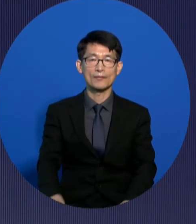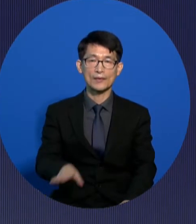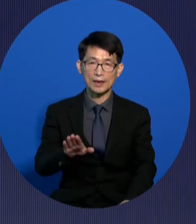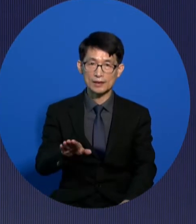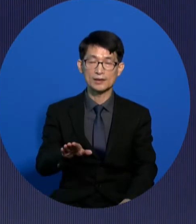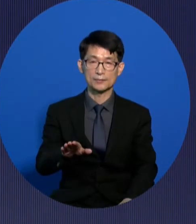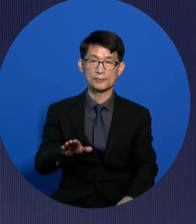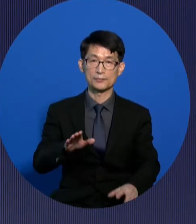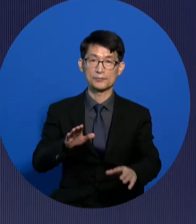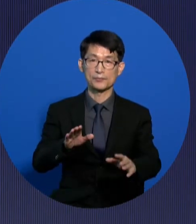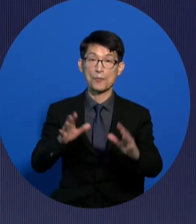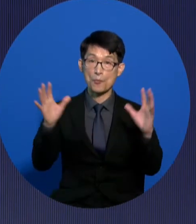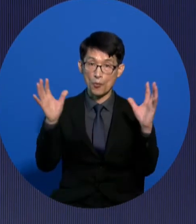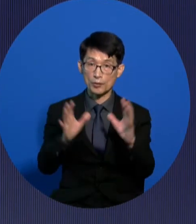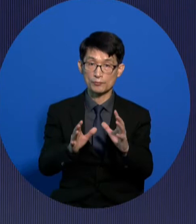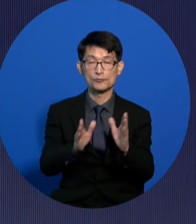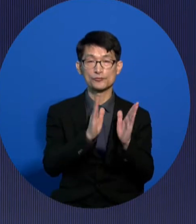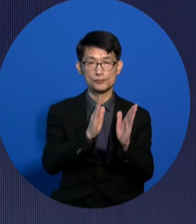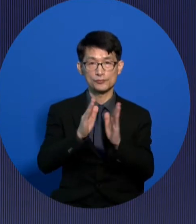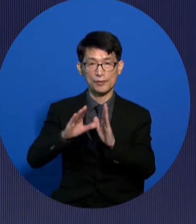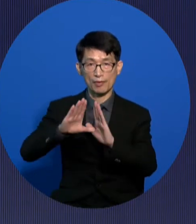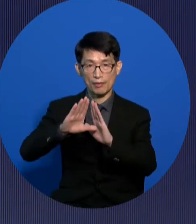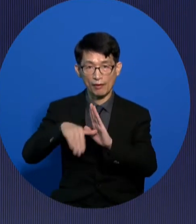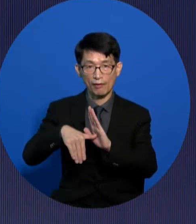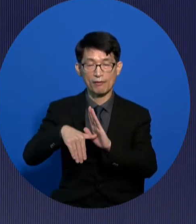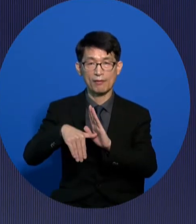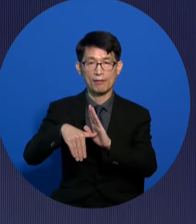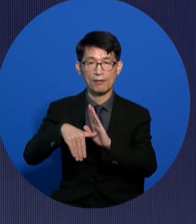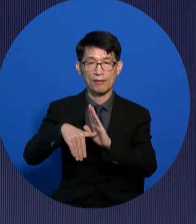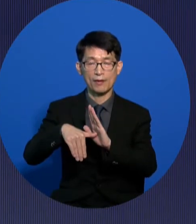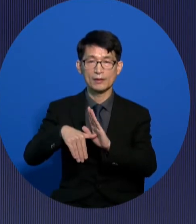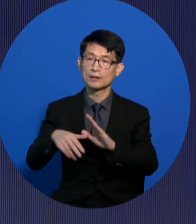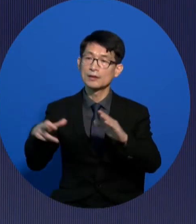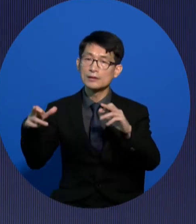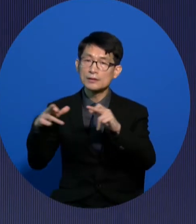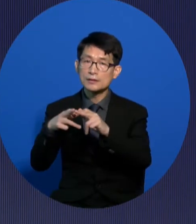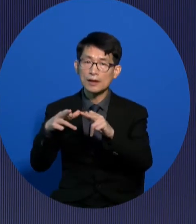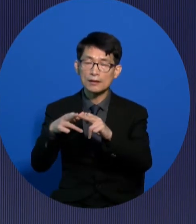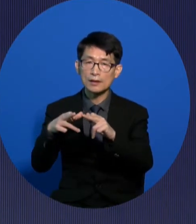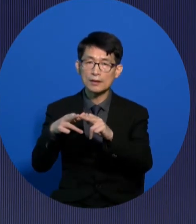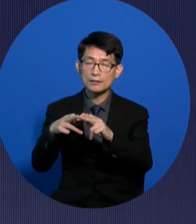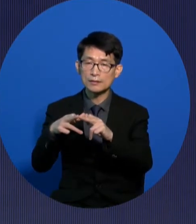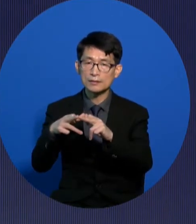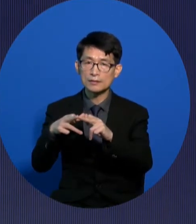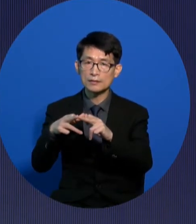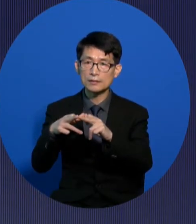준비하시면서 과연 우리 장애인 당사자분들과 얼마만큼 소통을